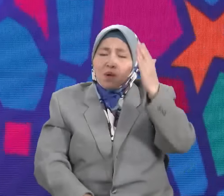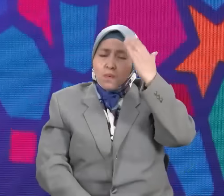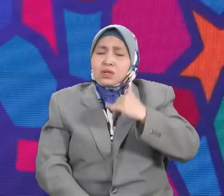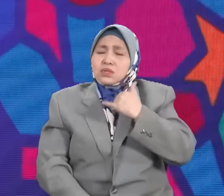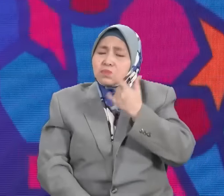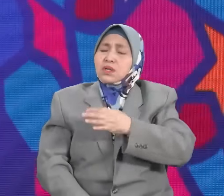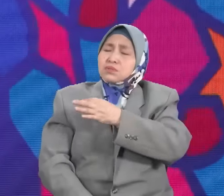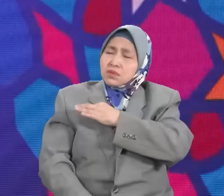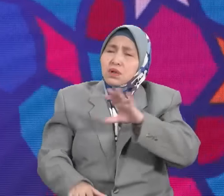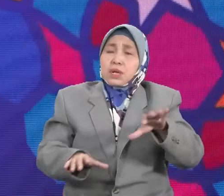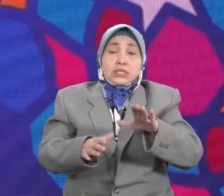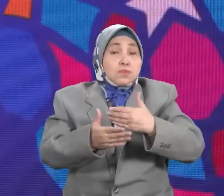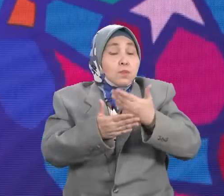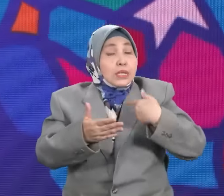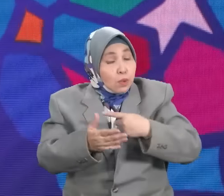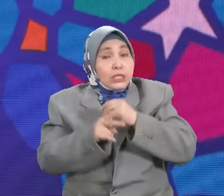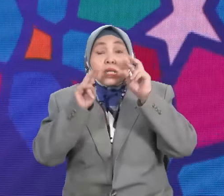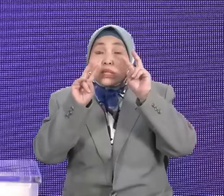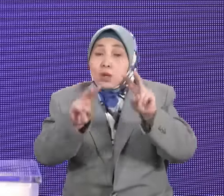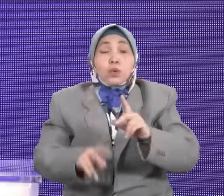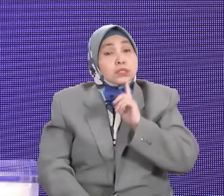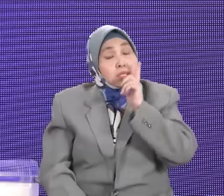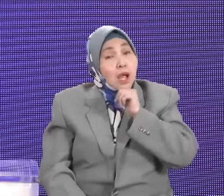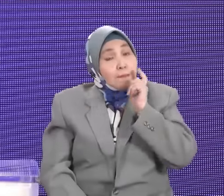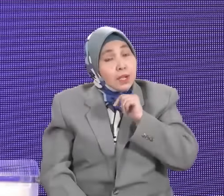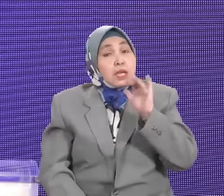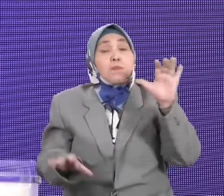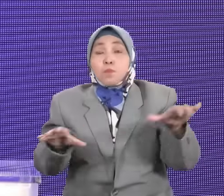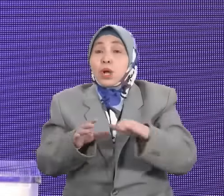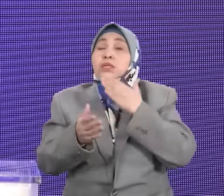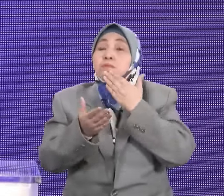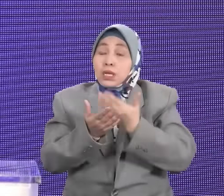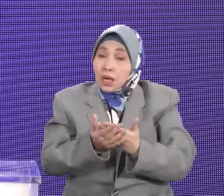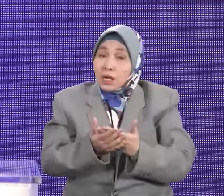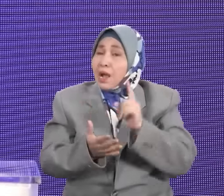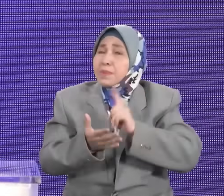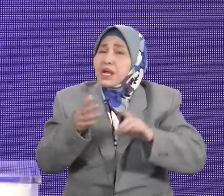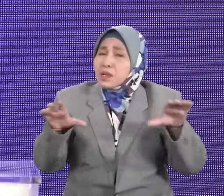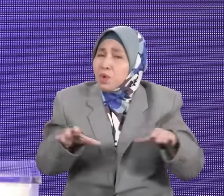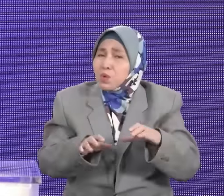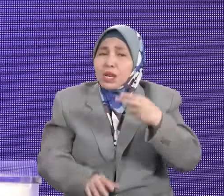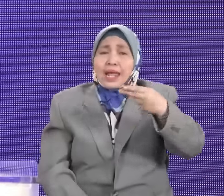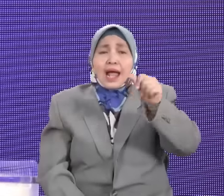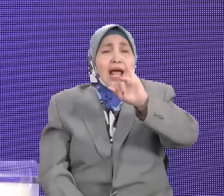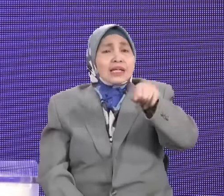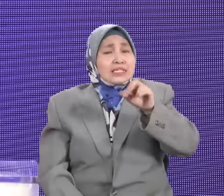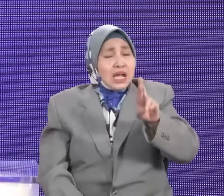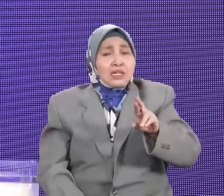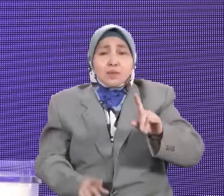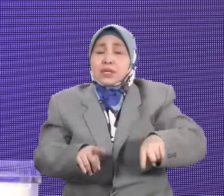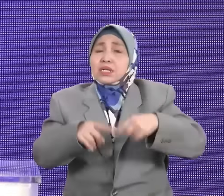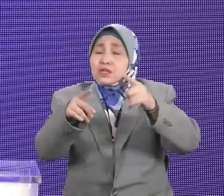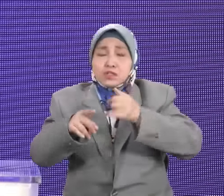Jadi sebelum itu kita tengok bahwa Siapa yang membuat kebaikan apakah yang dibawa oleh hajar hajar dia pergi jalan